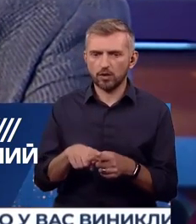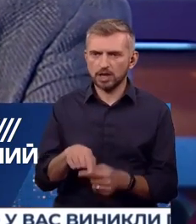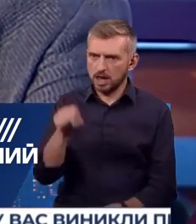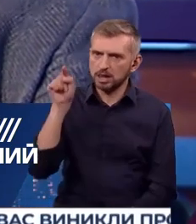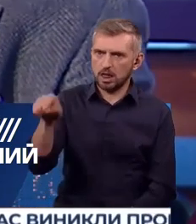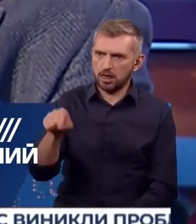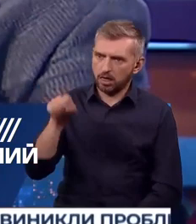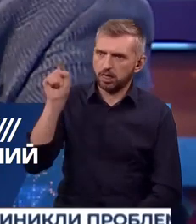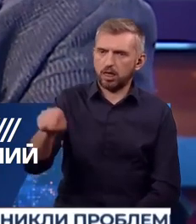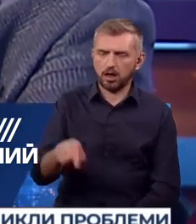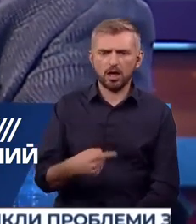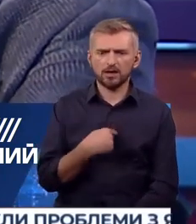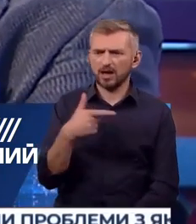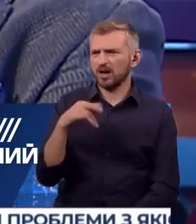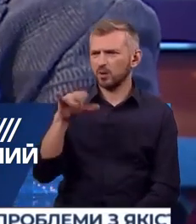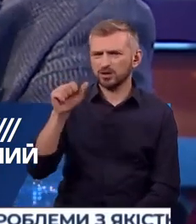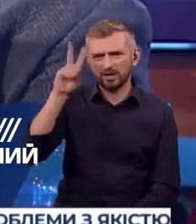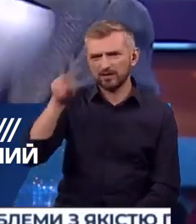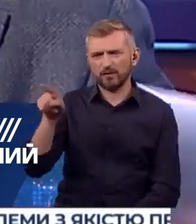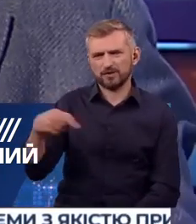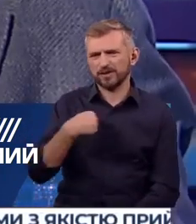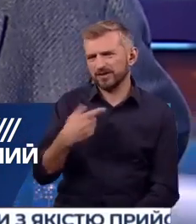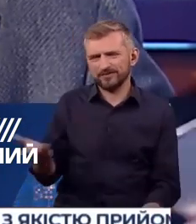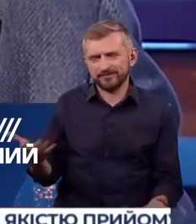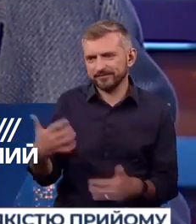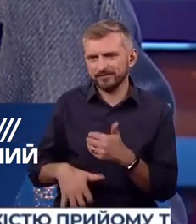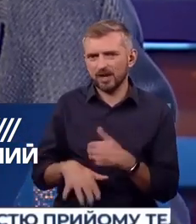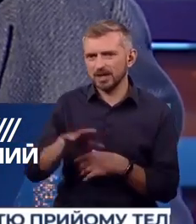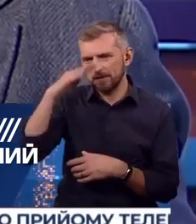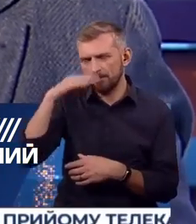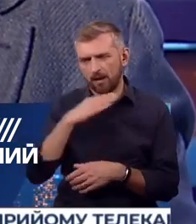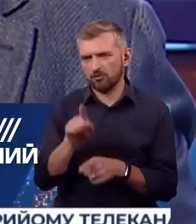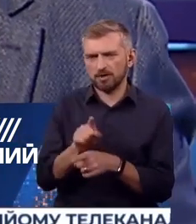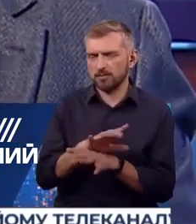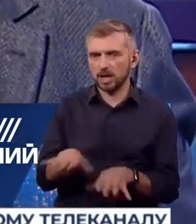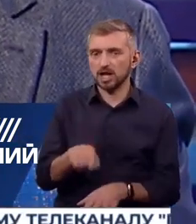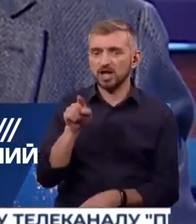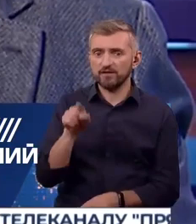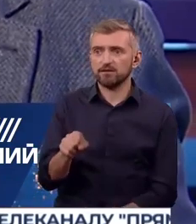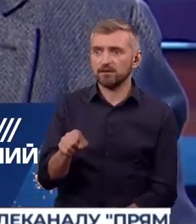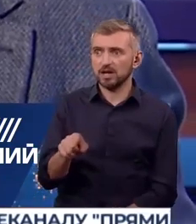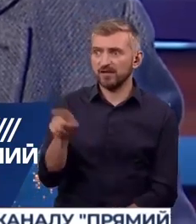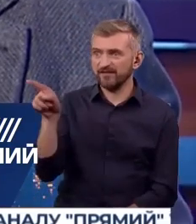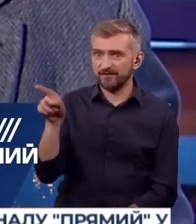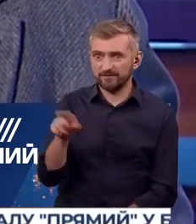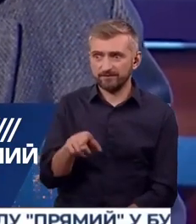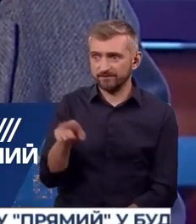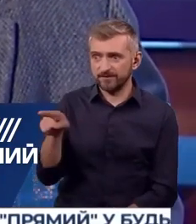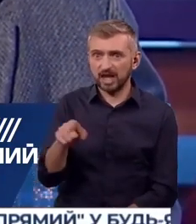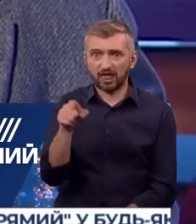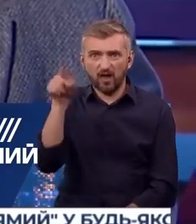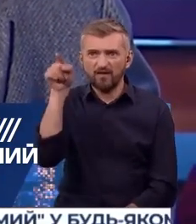йому, я Геруса не знаю, він мені, розумієте, ані батько, ані брат. Ви тикали у ньому у груди,